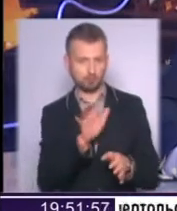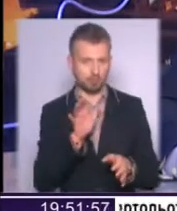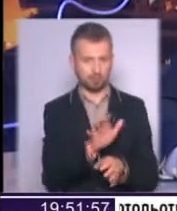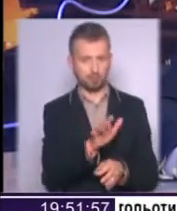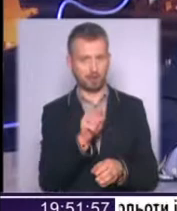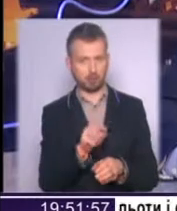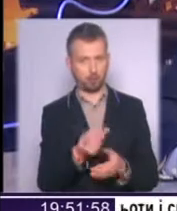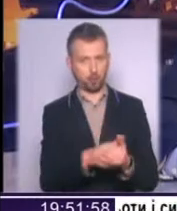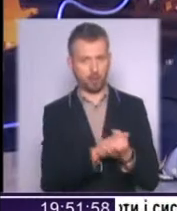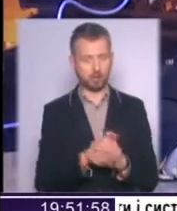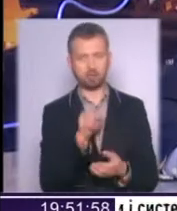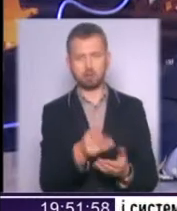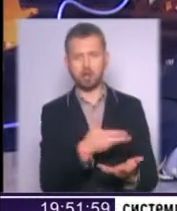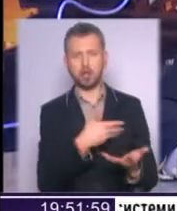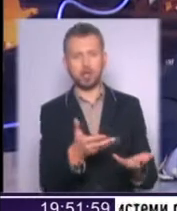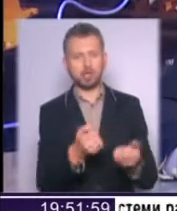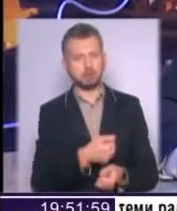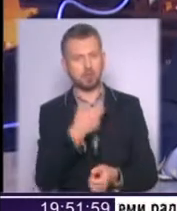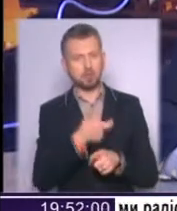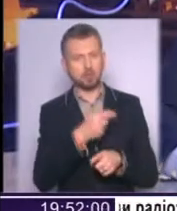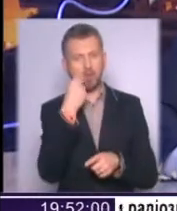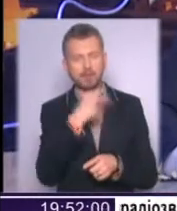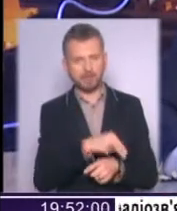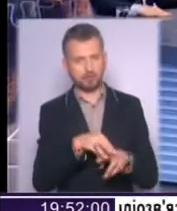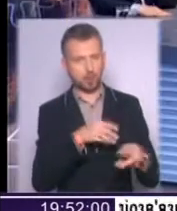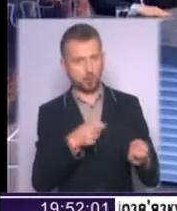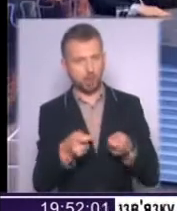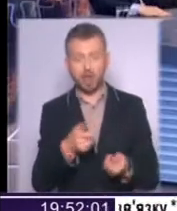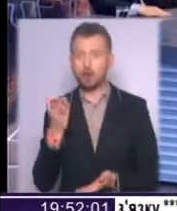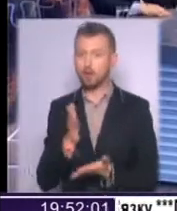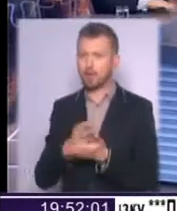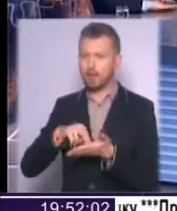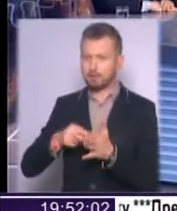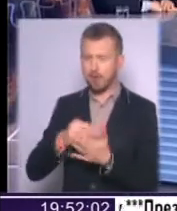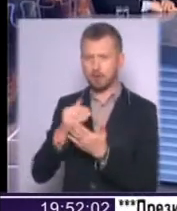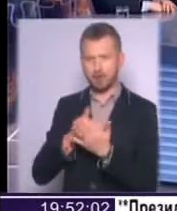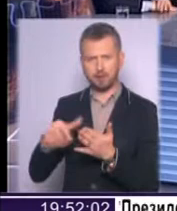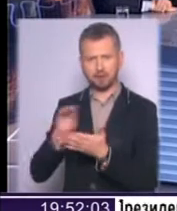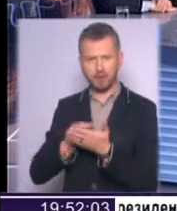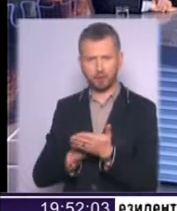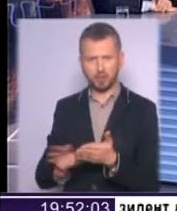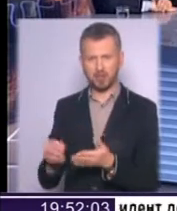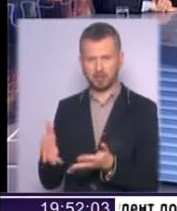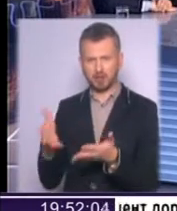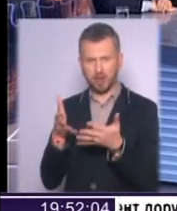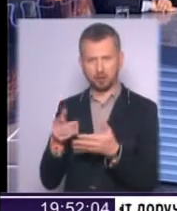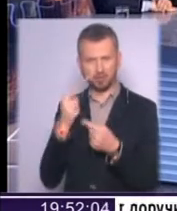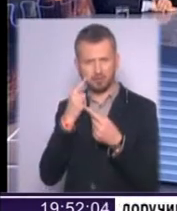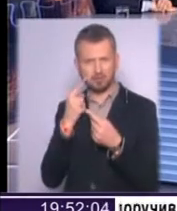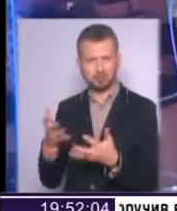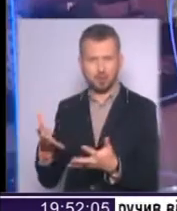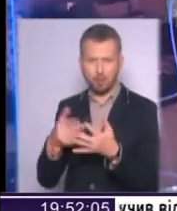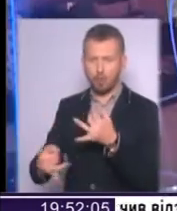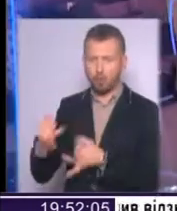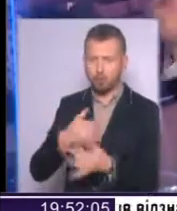ми отримали більш ефективний уряд, скажіть, який буде розробляти і подавати план, вчасно. Графік, все розписано, все ясно, все з'ясовано і